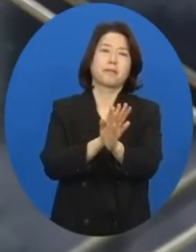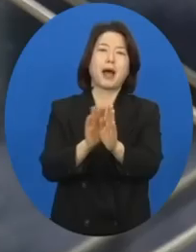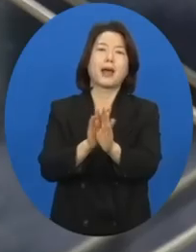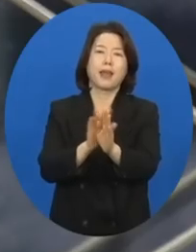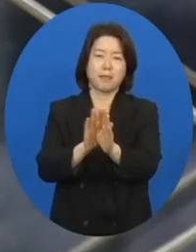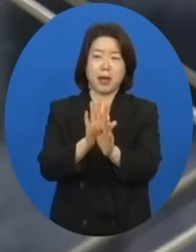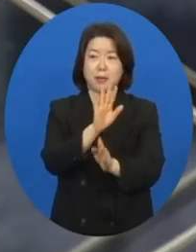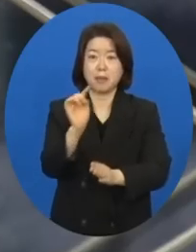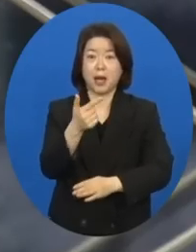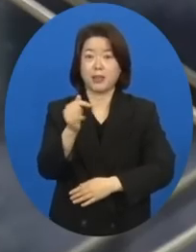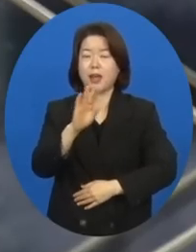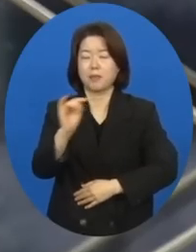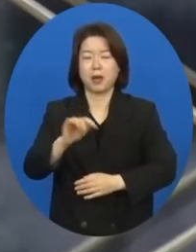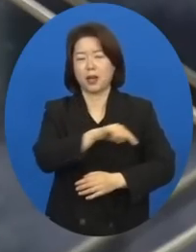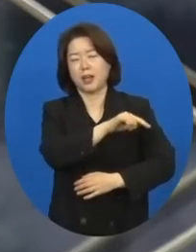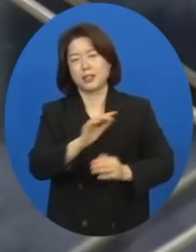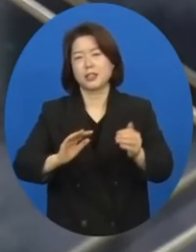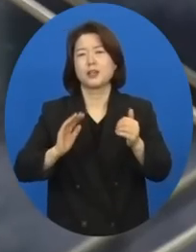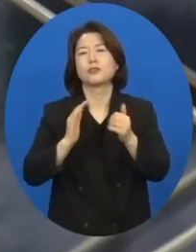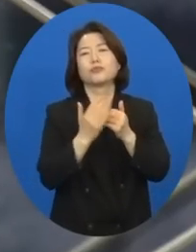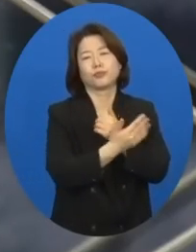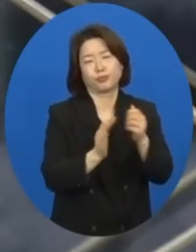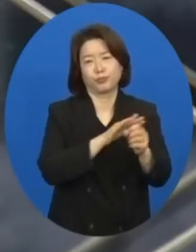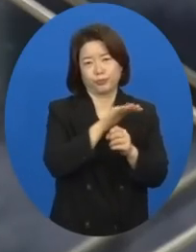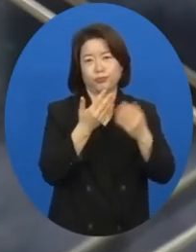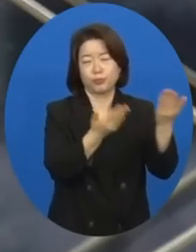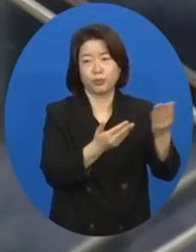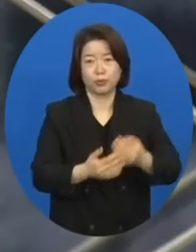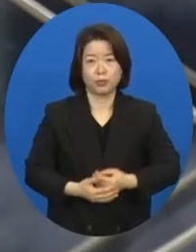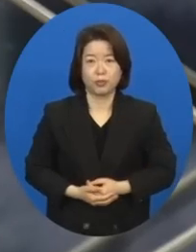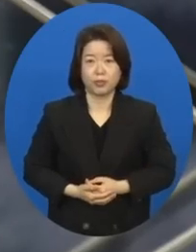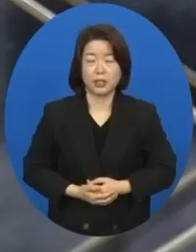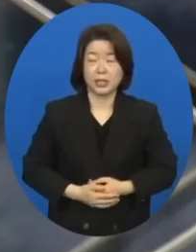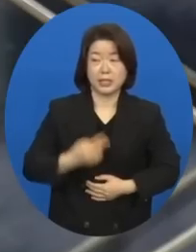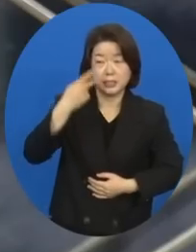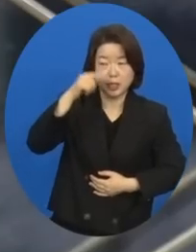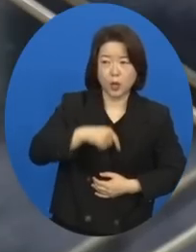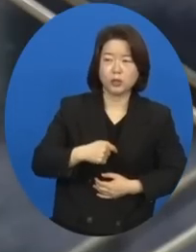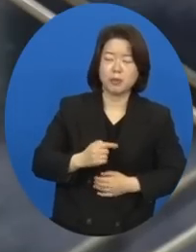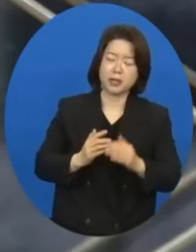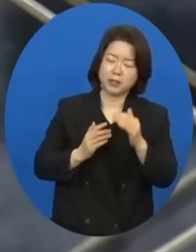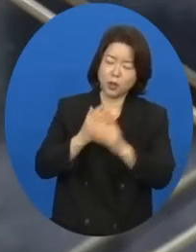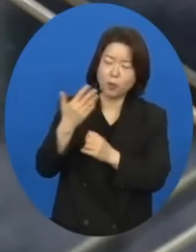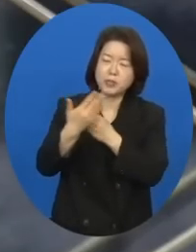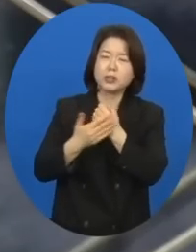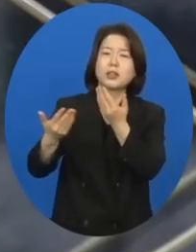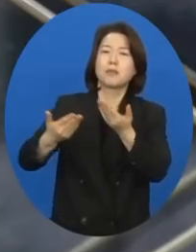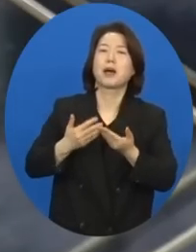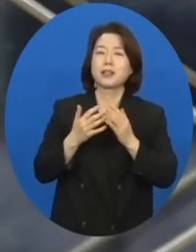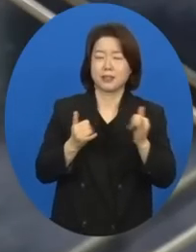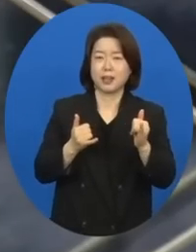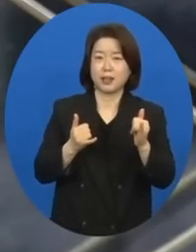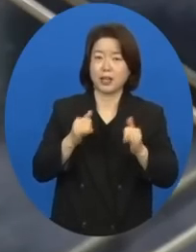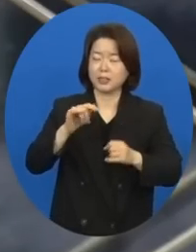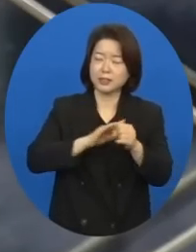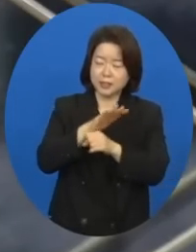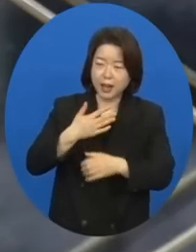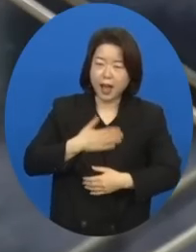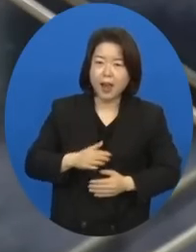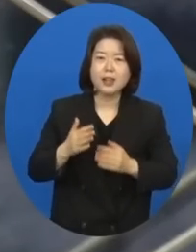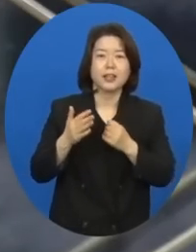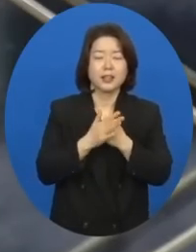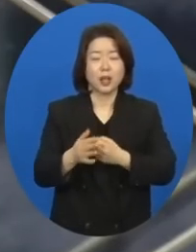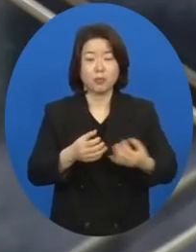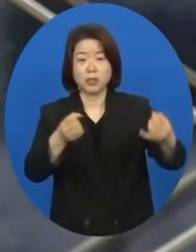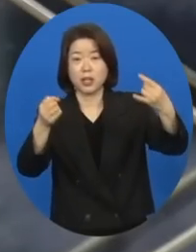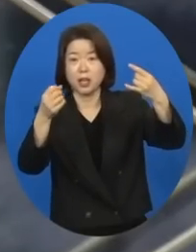넘치는 사랑의 수혜자였습니다. 사도 바울 자신이. 그래서 그 사랑을 알았기 때문에 에베소 교회에 이와 같은 사랑을 해야